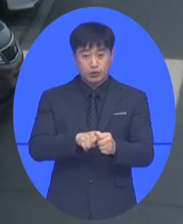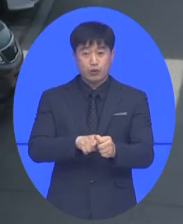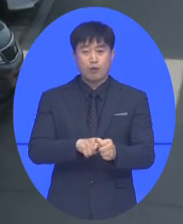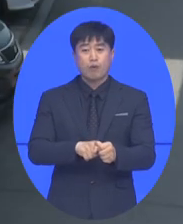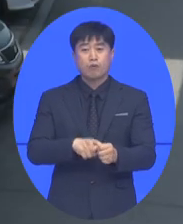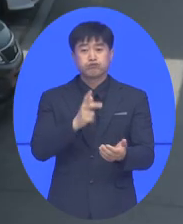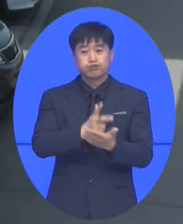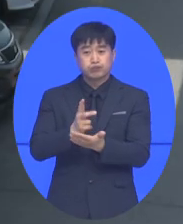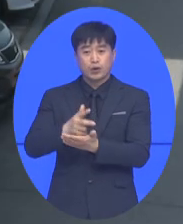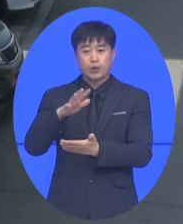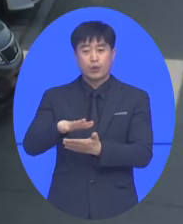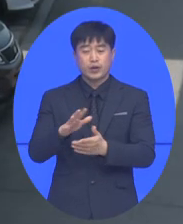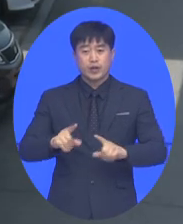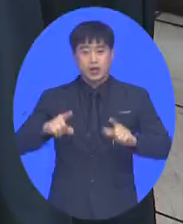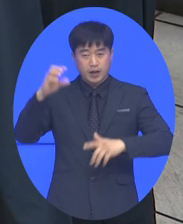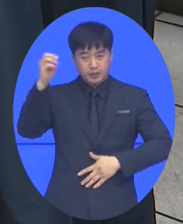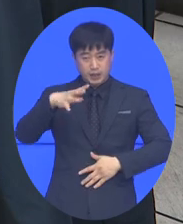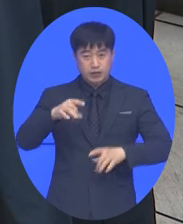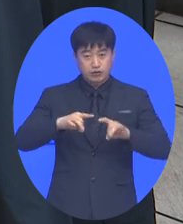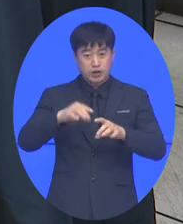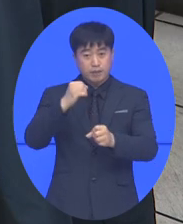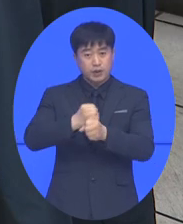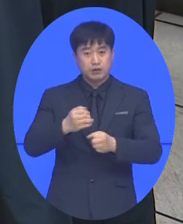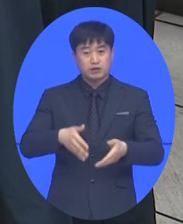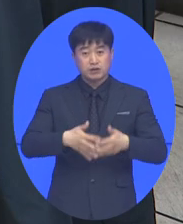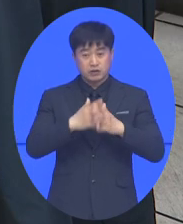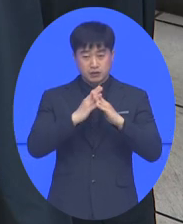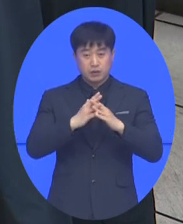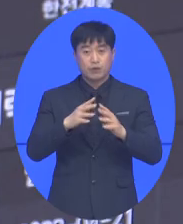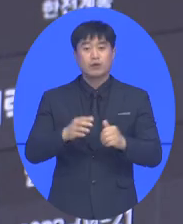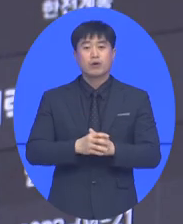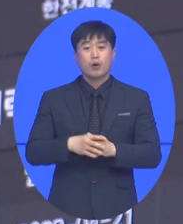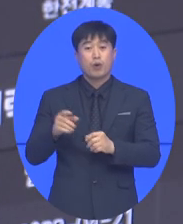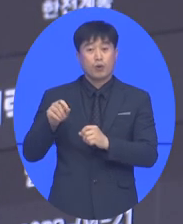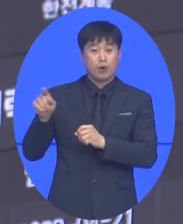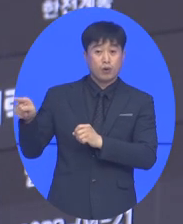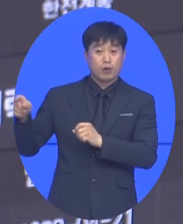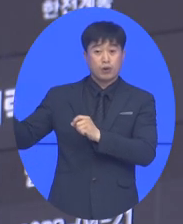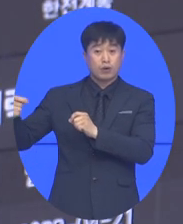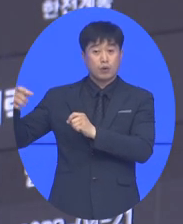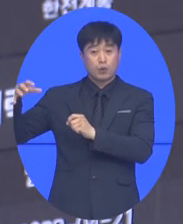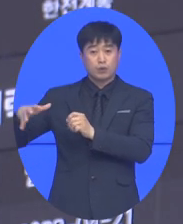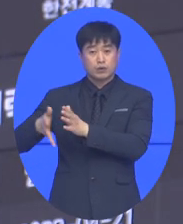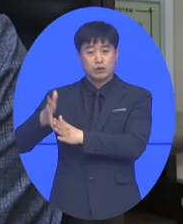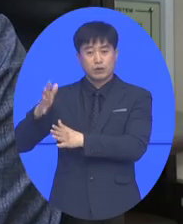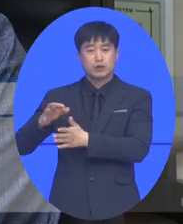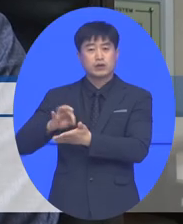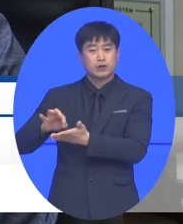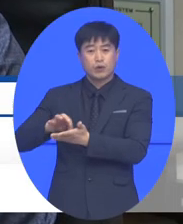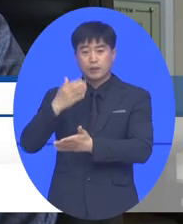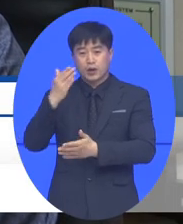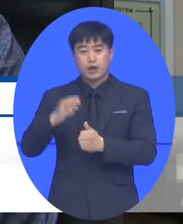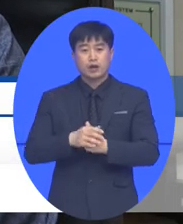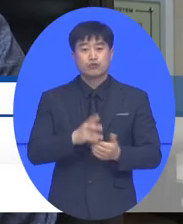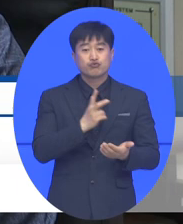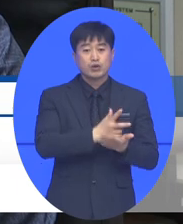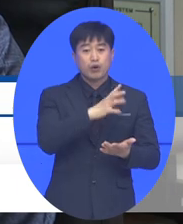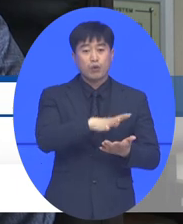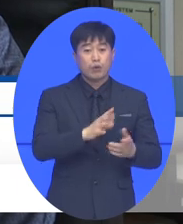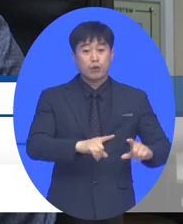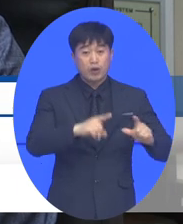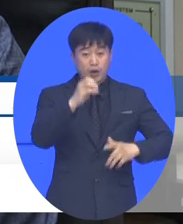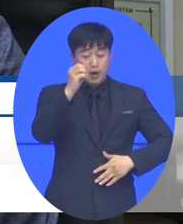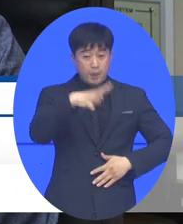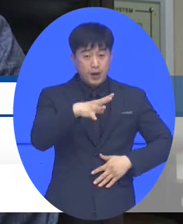주차장에 태양광 발전 설비를 설치했고 몇 미터 떨어진 건물에서 바로 사용합니다. 주차장에서 이제 태양광